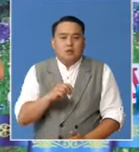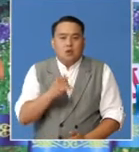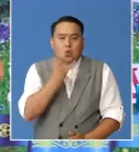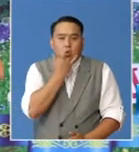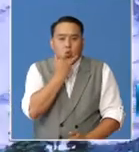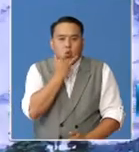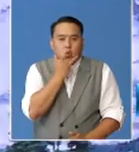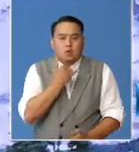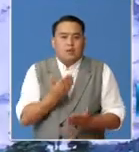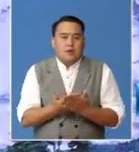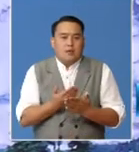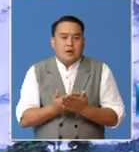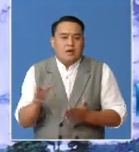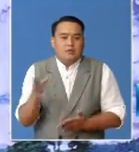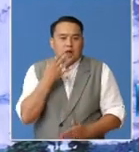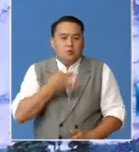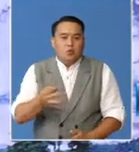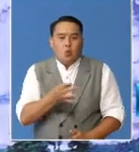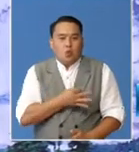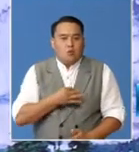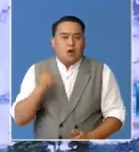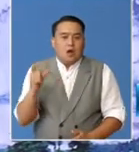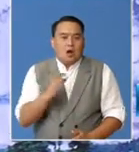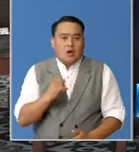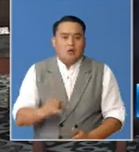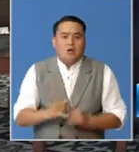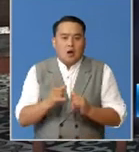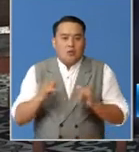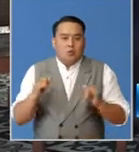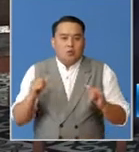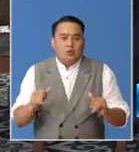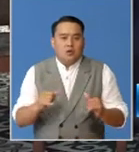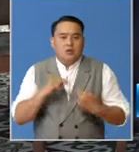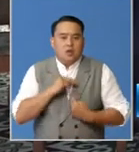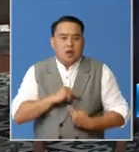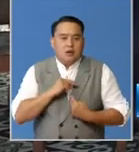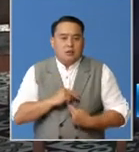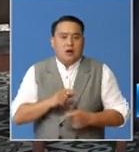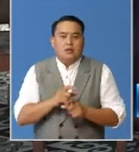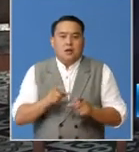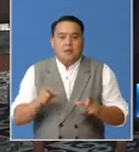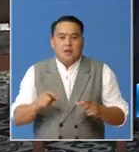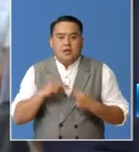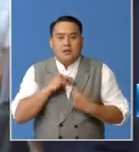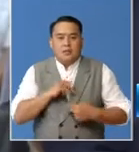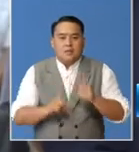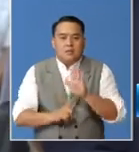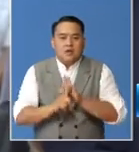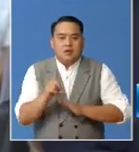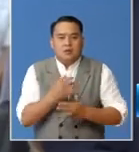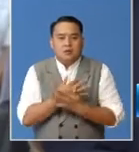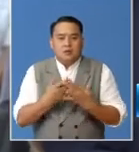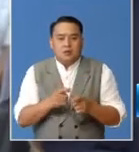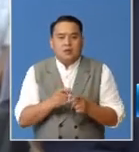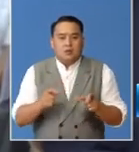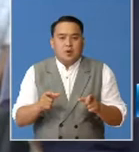ұлтының көрнекті өкілі. Жетісу өлкесінің әлеуметтік экономикалық тұрғыда дамуына аянбай тер төккен азамат. Еңбек жолында сан жауапты қызмет